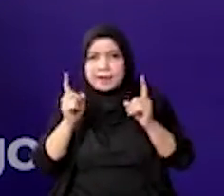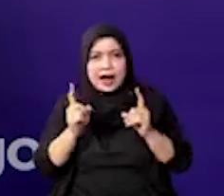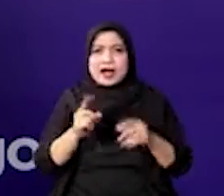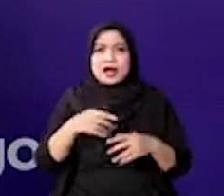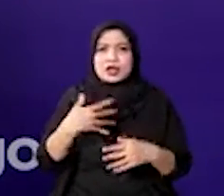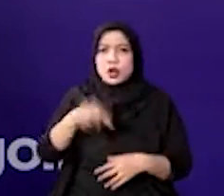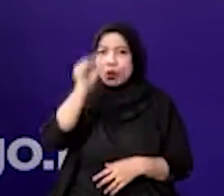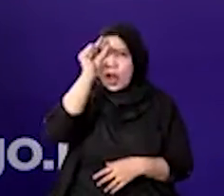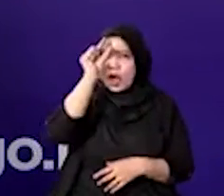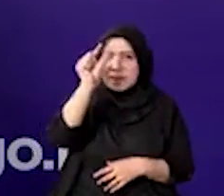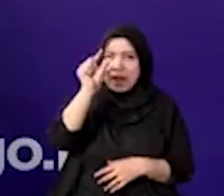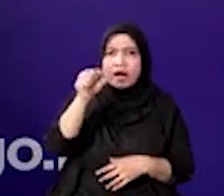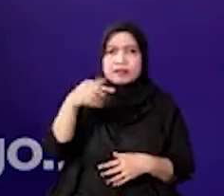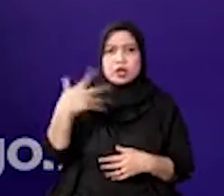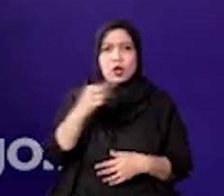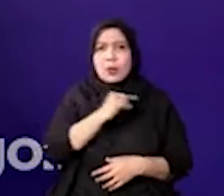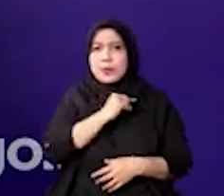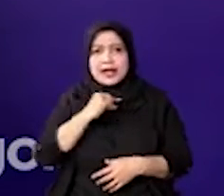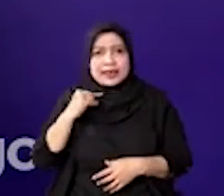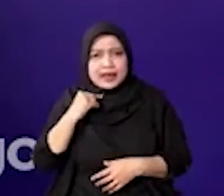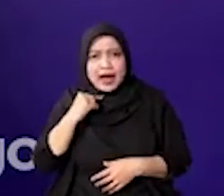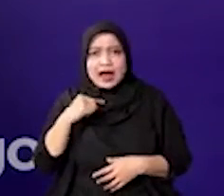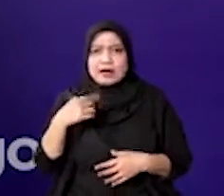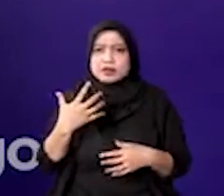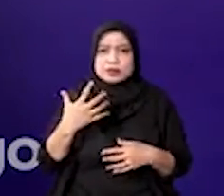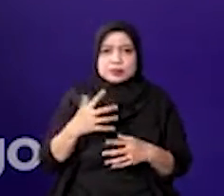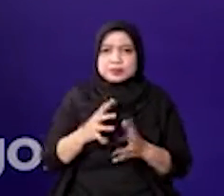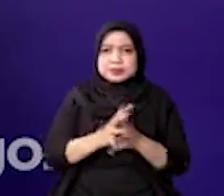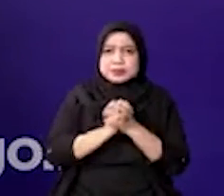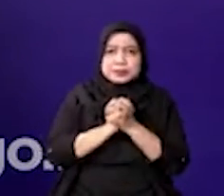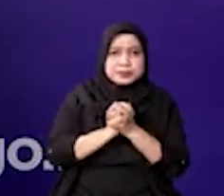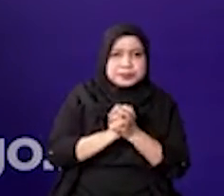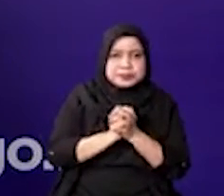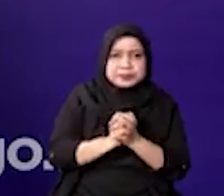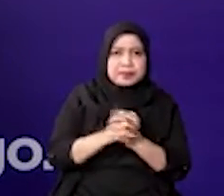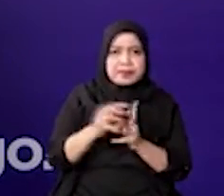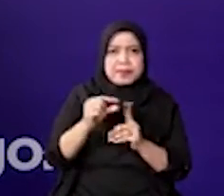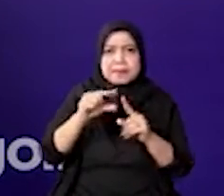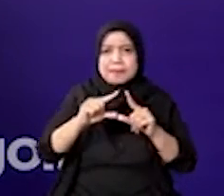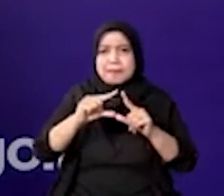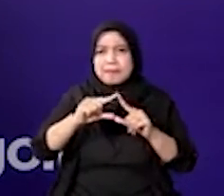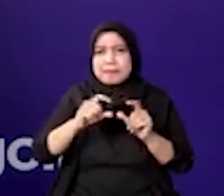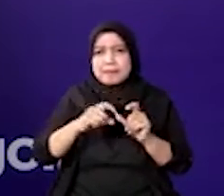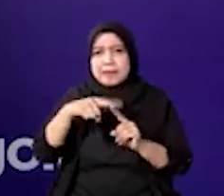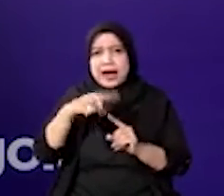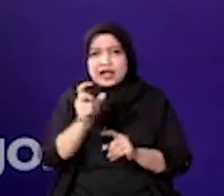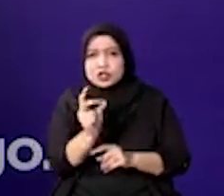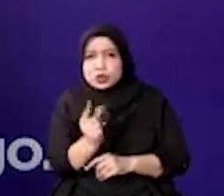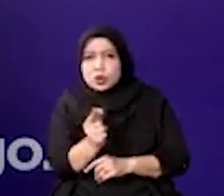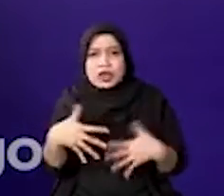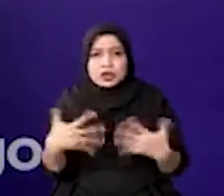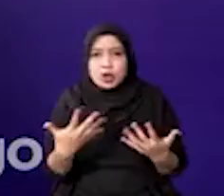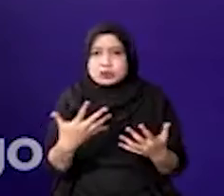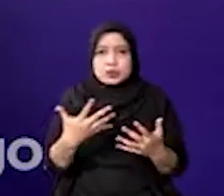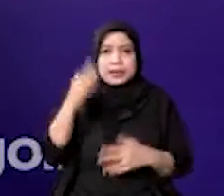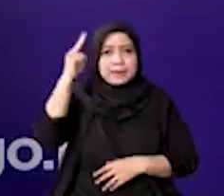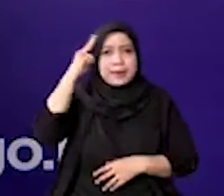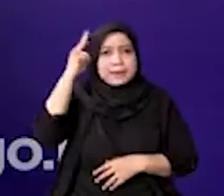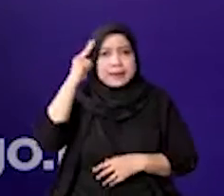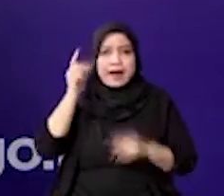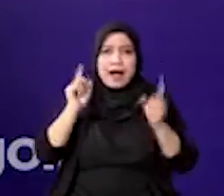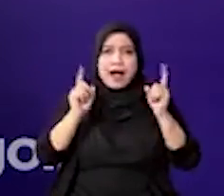pasturnya dan juga dari agama yang diakui di Indonesia ini pasti mengajarkan terutama